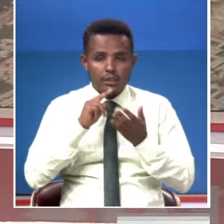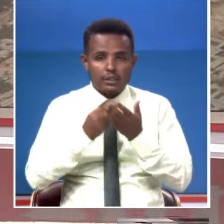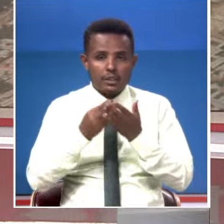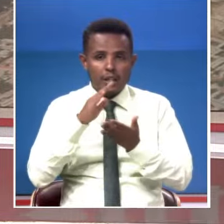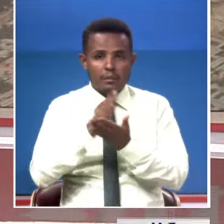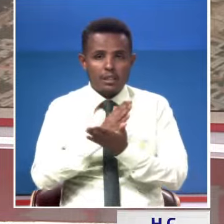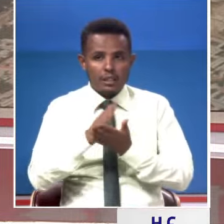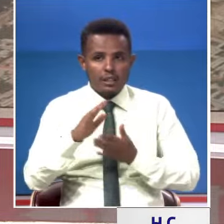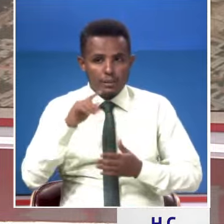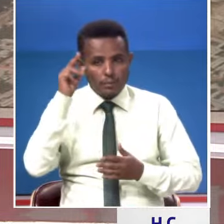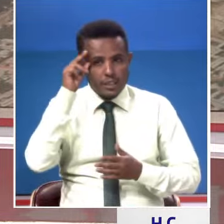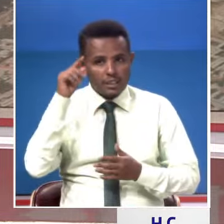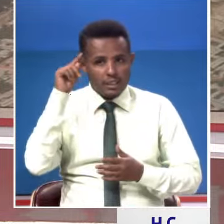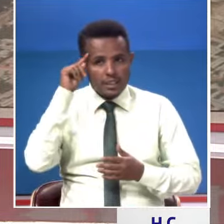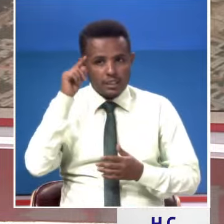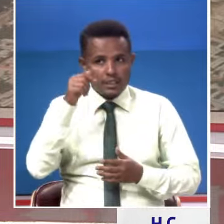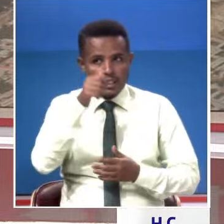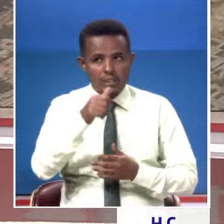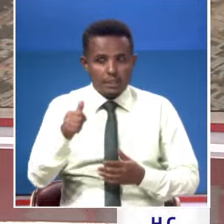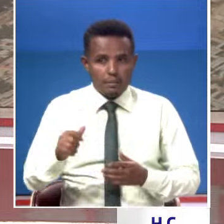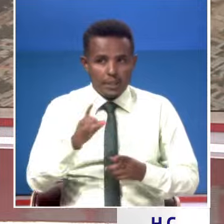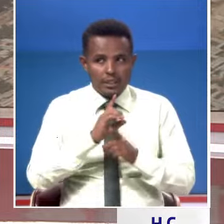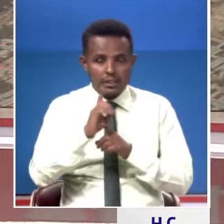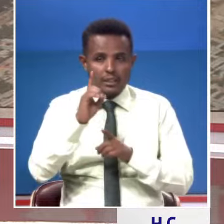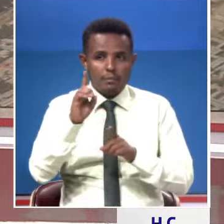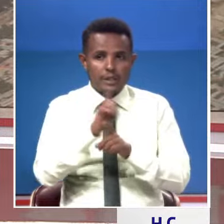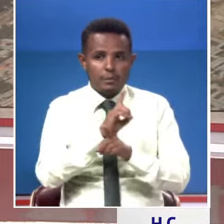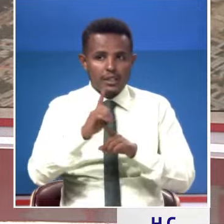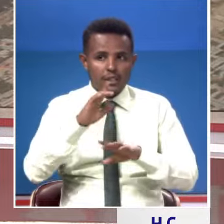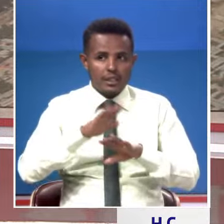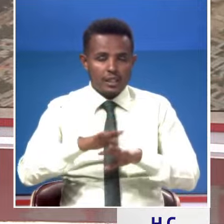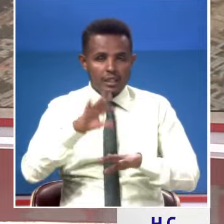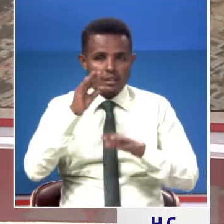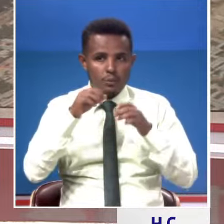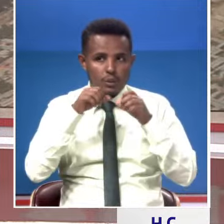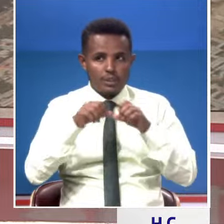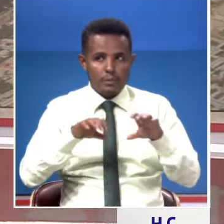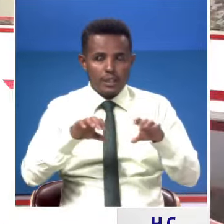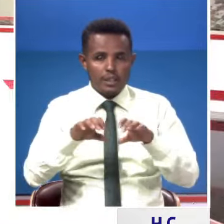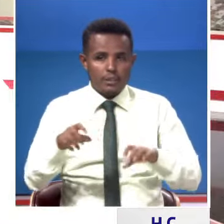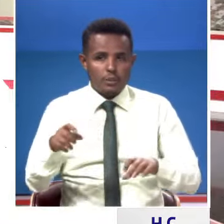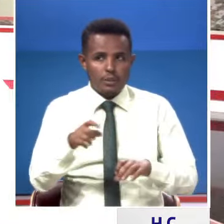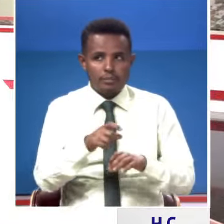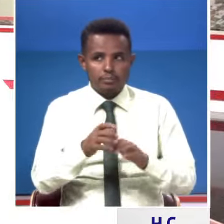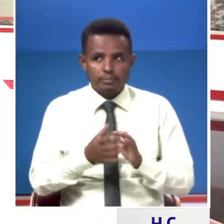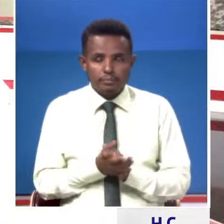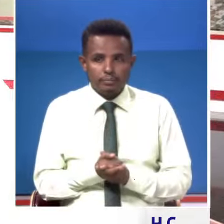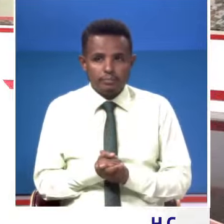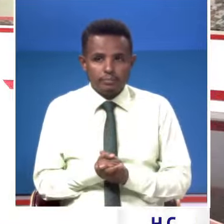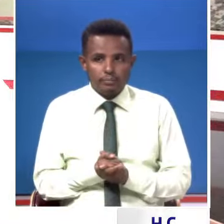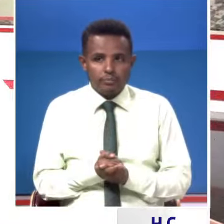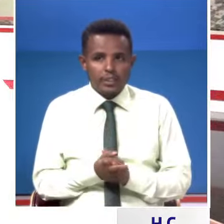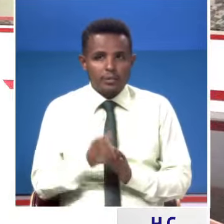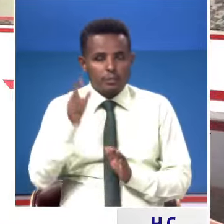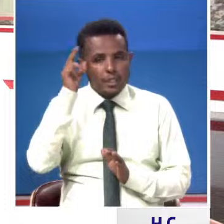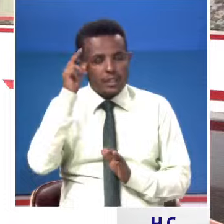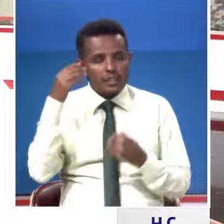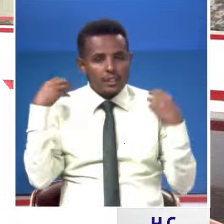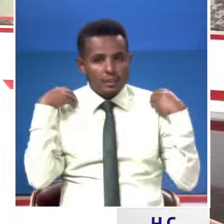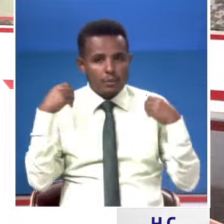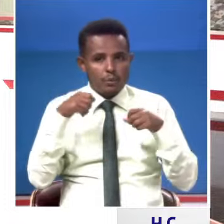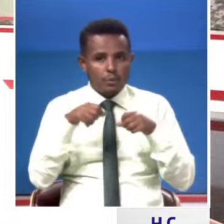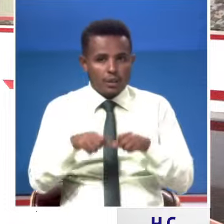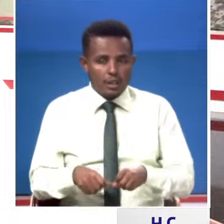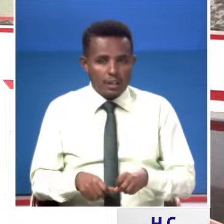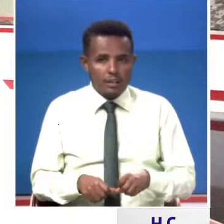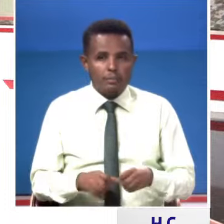ዘጋቢያችን በለጠ ታረቀኝ ከአዲስ አበባ በቀጥታ መስመራችን ላይ ይገኛል። ከሱ ጋር ቆይታ የምናደርግ ይሆናል። በለጠ እንደምን ዋልህ? በመግለጫው ምን